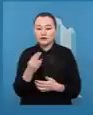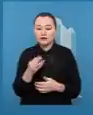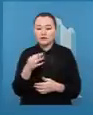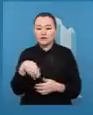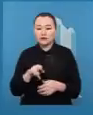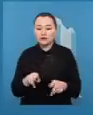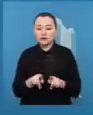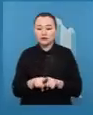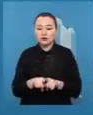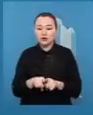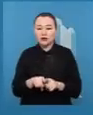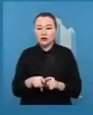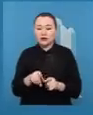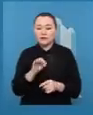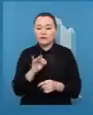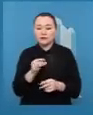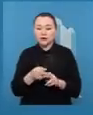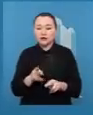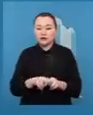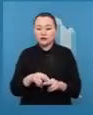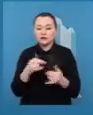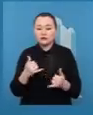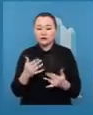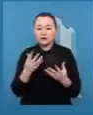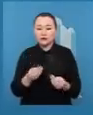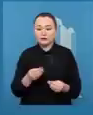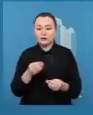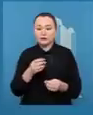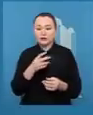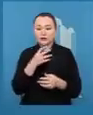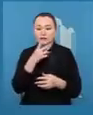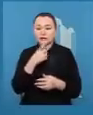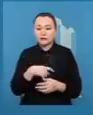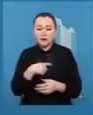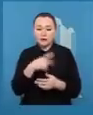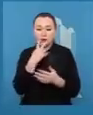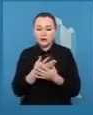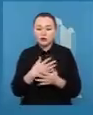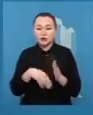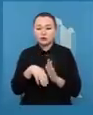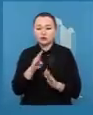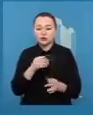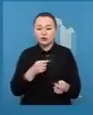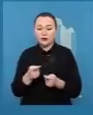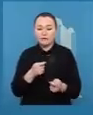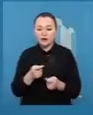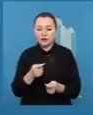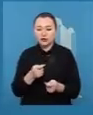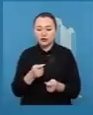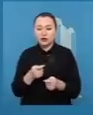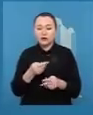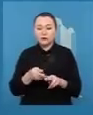фонда тоже, и которые на сегодняшний день зарекомендовали себя как эффективные управляющие. Поэтому